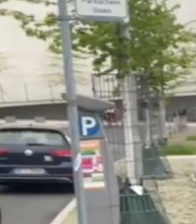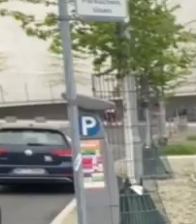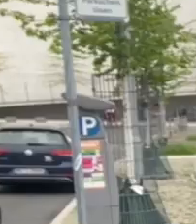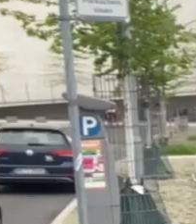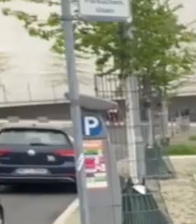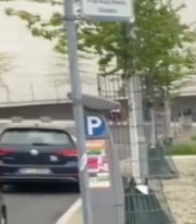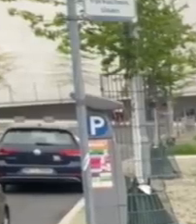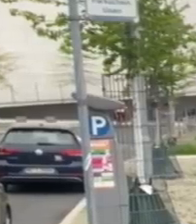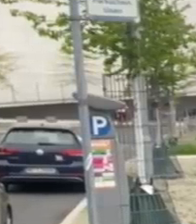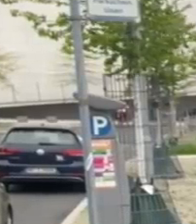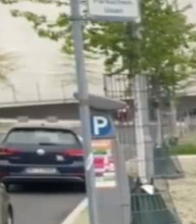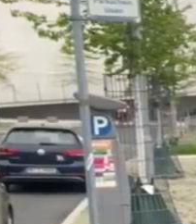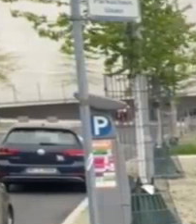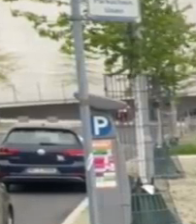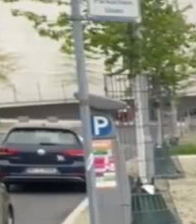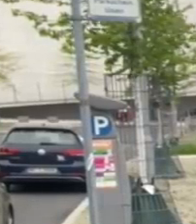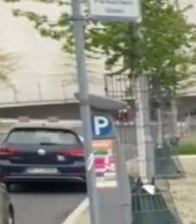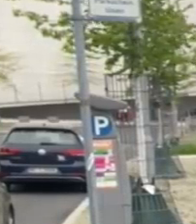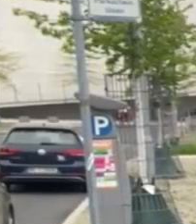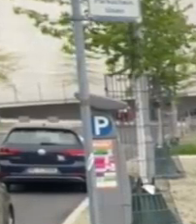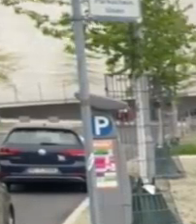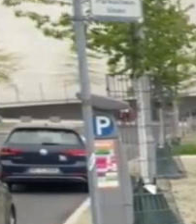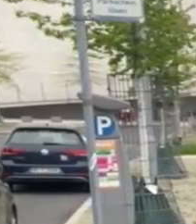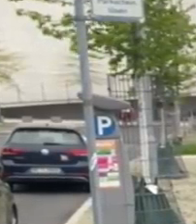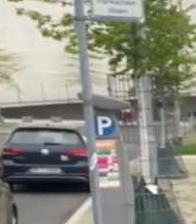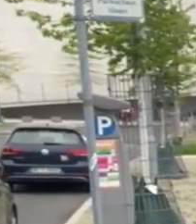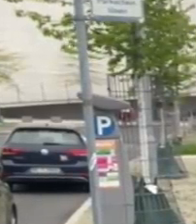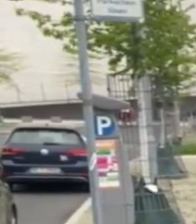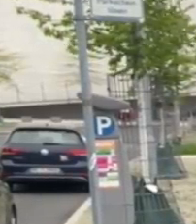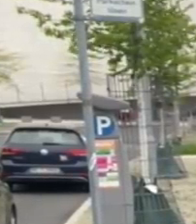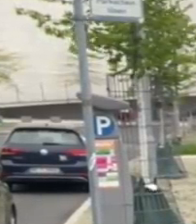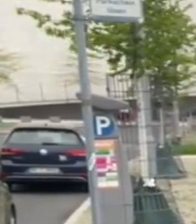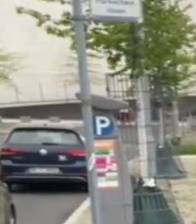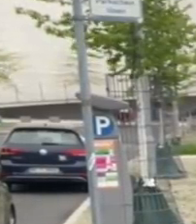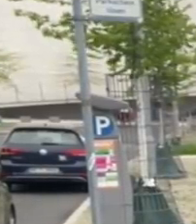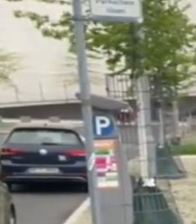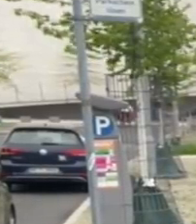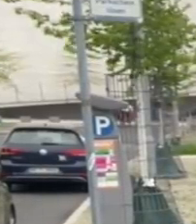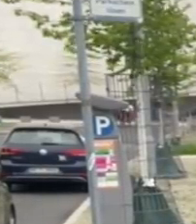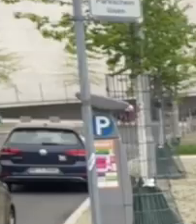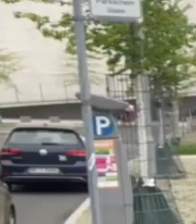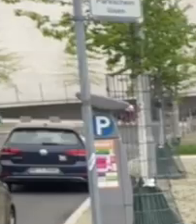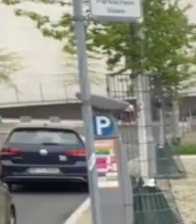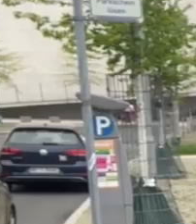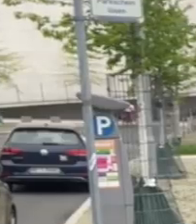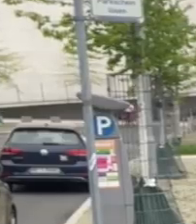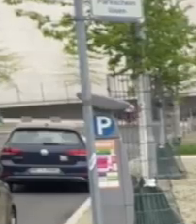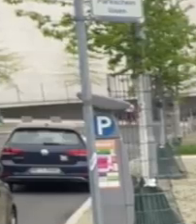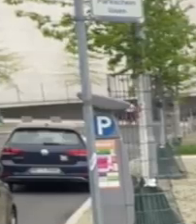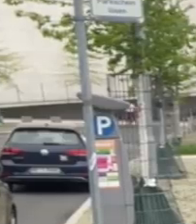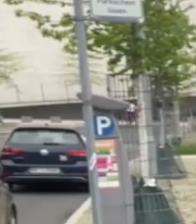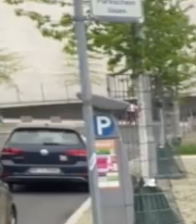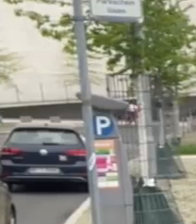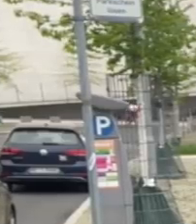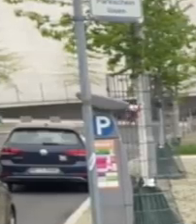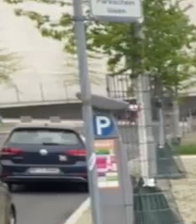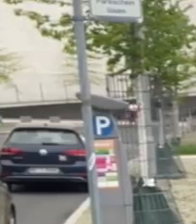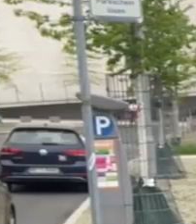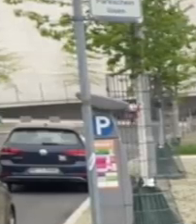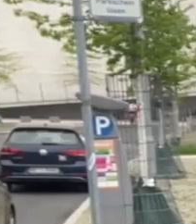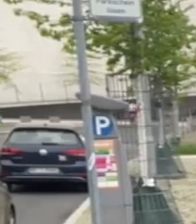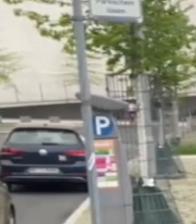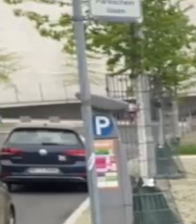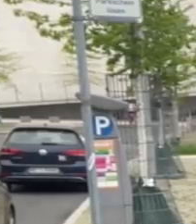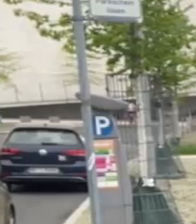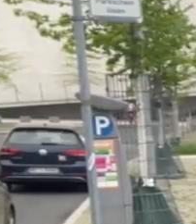gleiche Richtung geht. Und nicht eingegangen ist der Minister in meinen Augen auch auf diesen sehr, sehr wichtigen Aspekt,